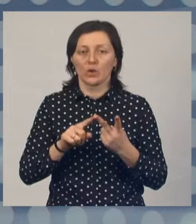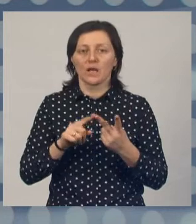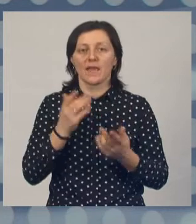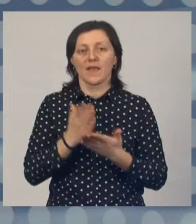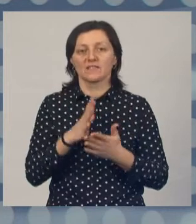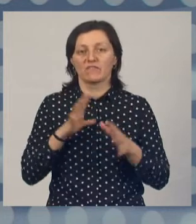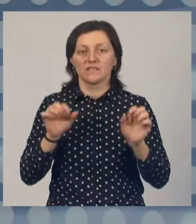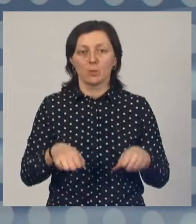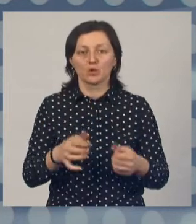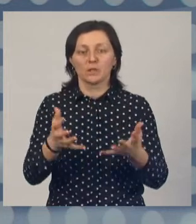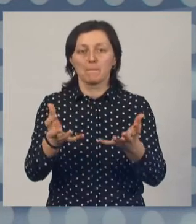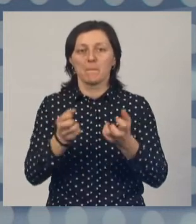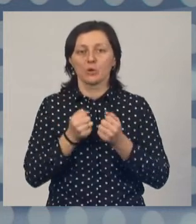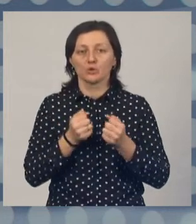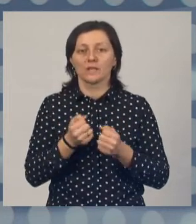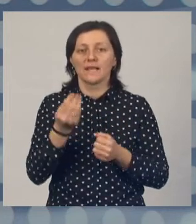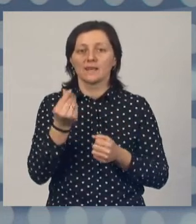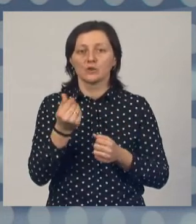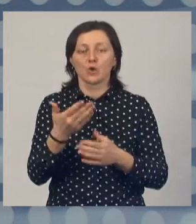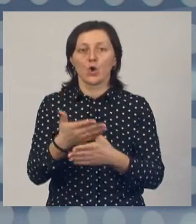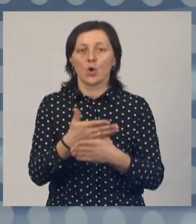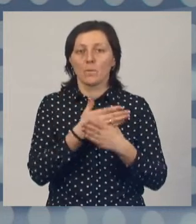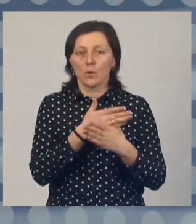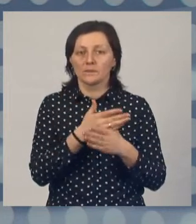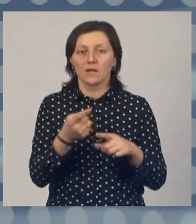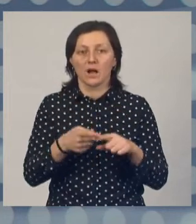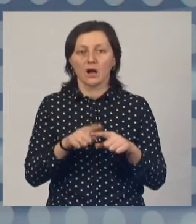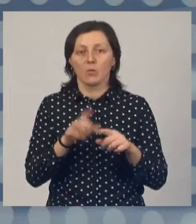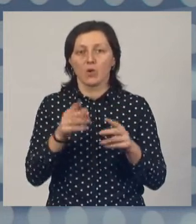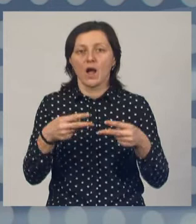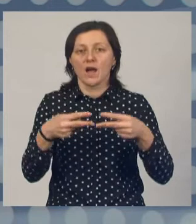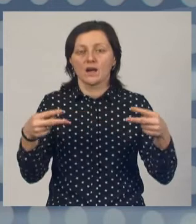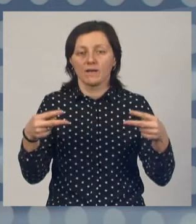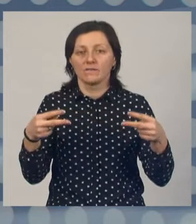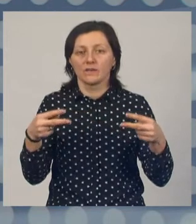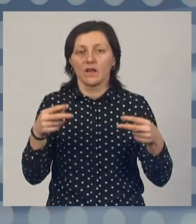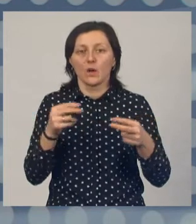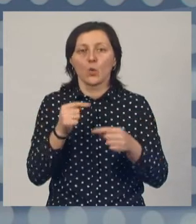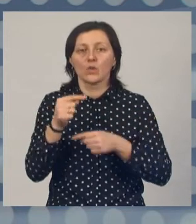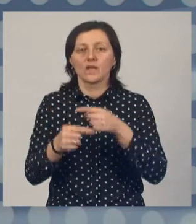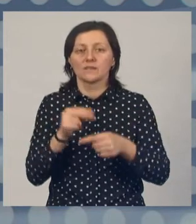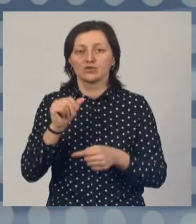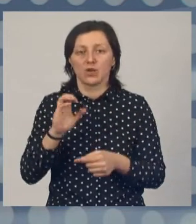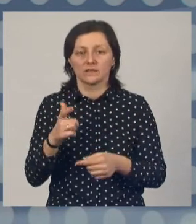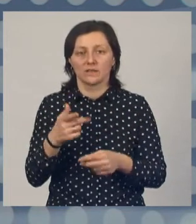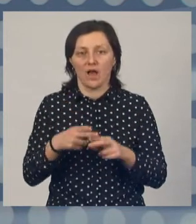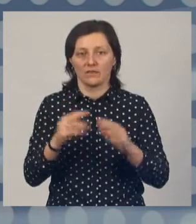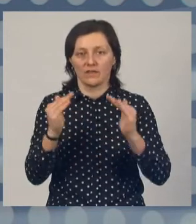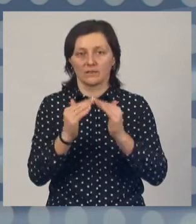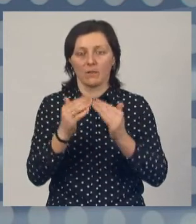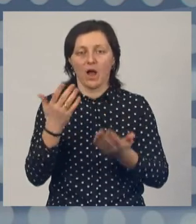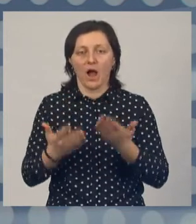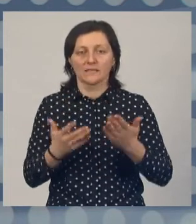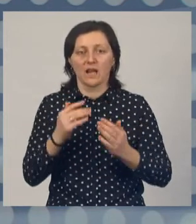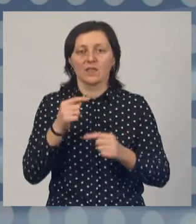возможность получить денежную компенсацию которая будет эквивалентно наследование части имущества а если наследников